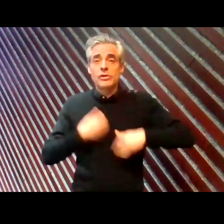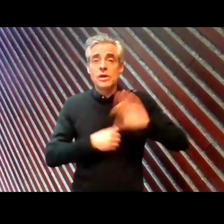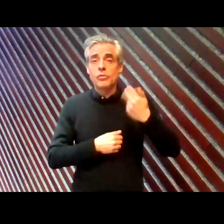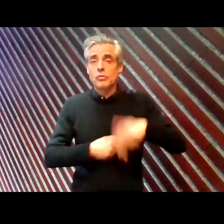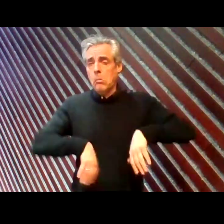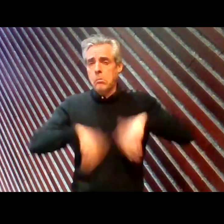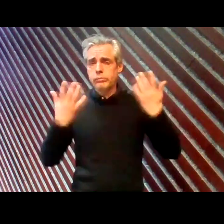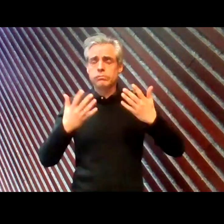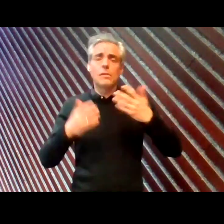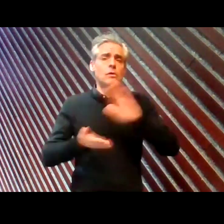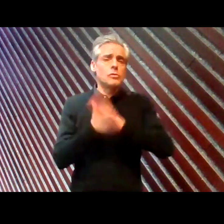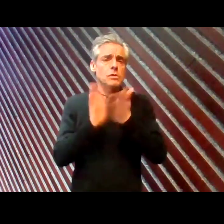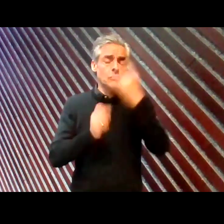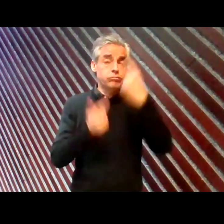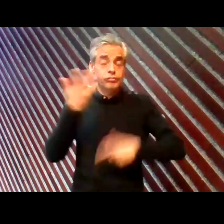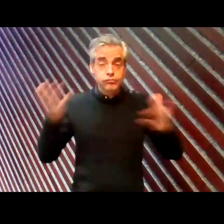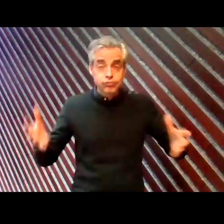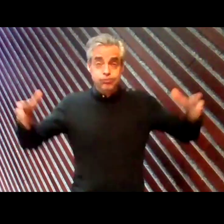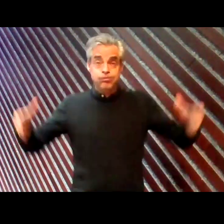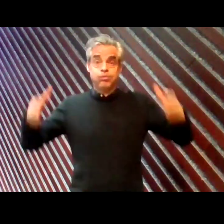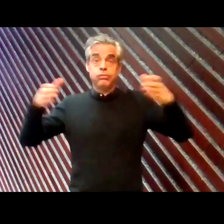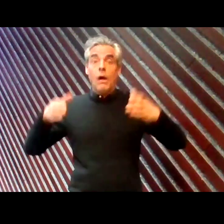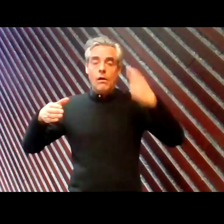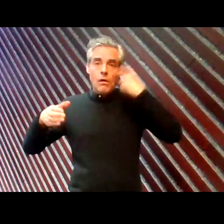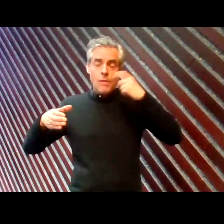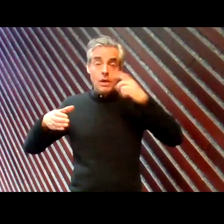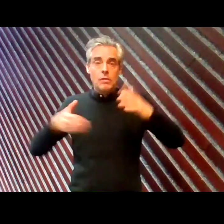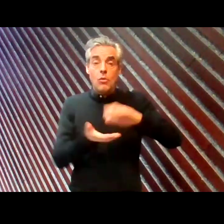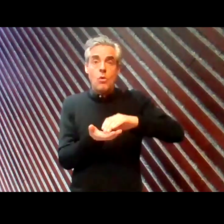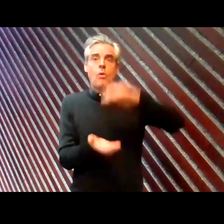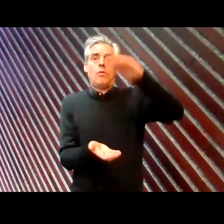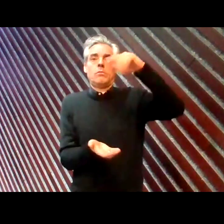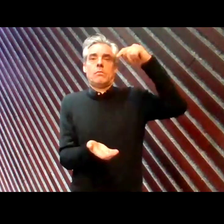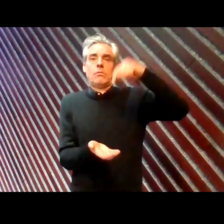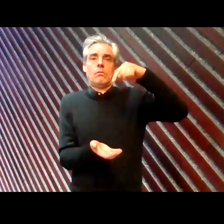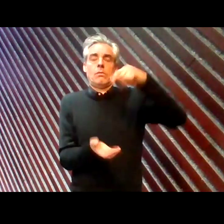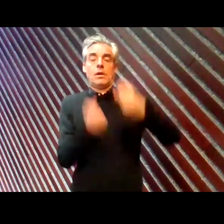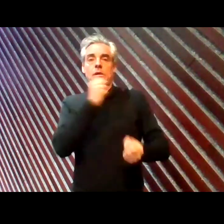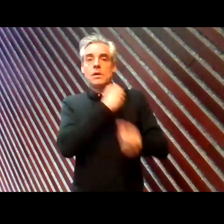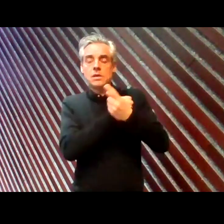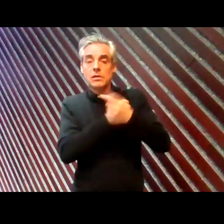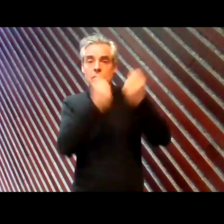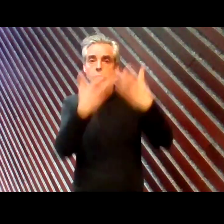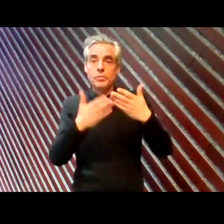citoyens voilà des associations etc et on s'est aperçu du nombre d'initiatives absolument formidables